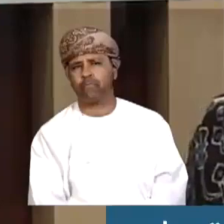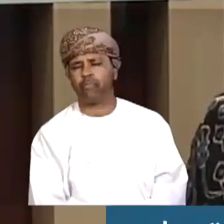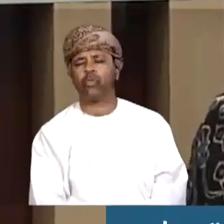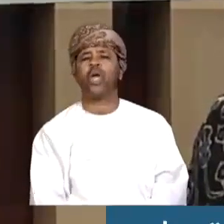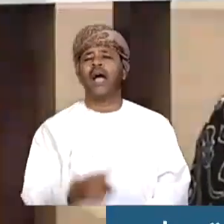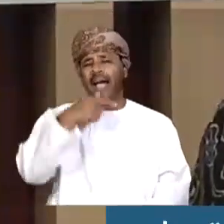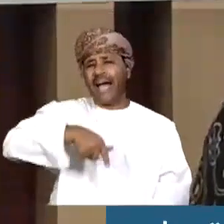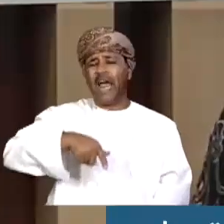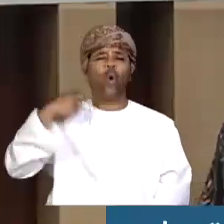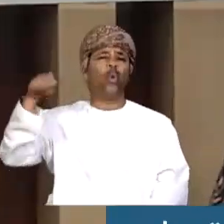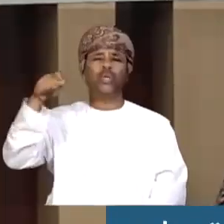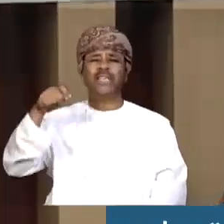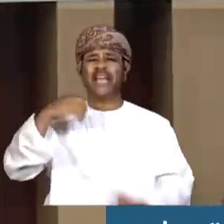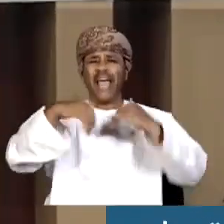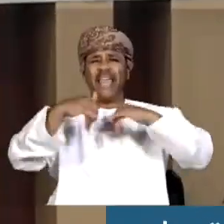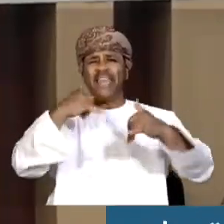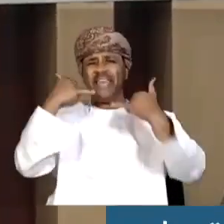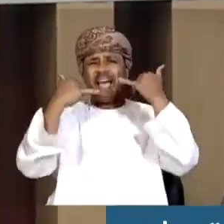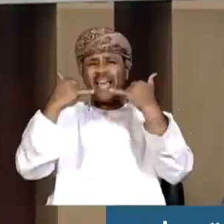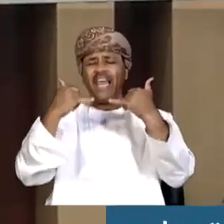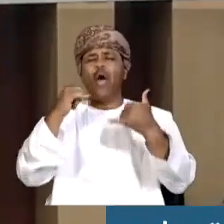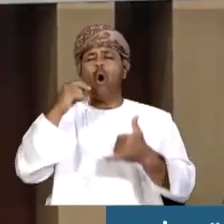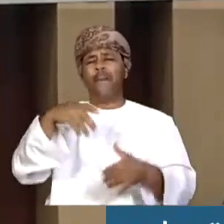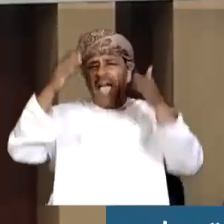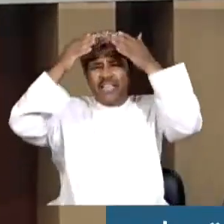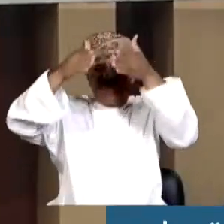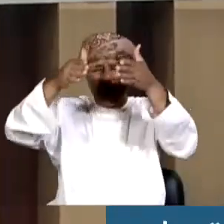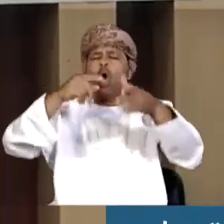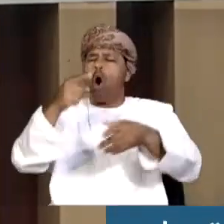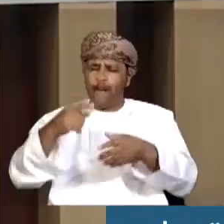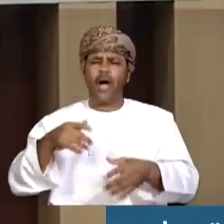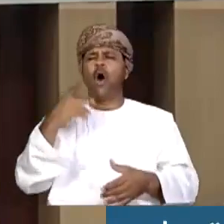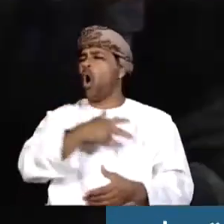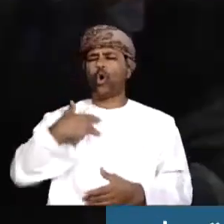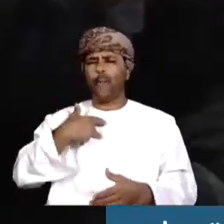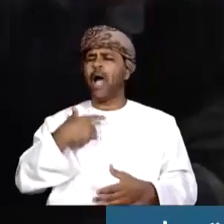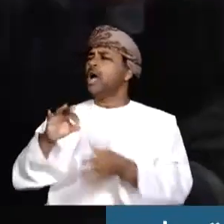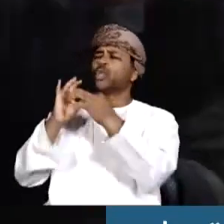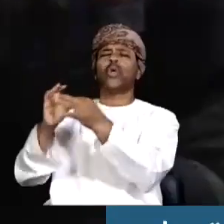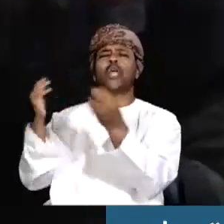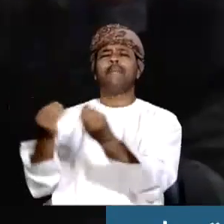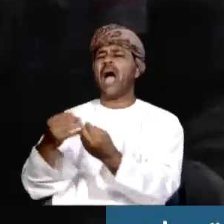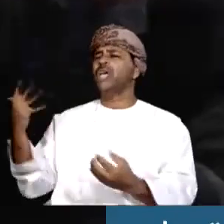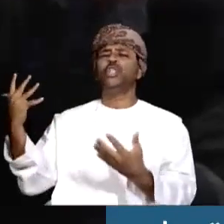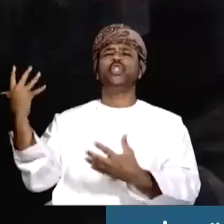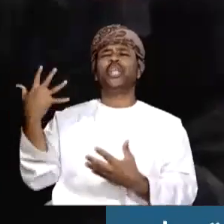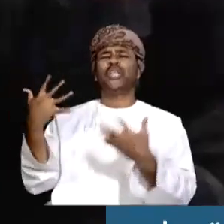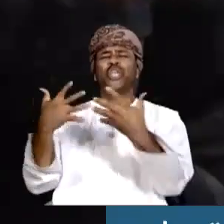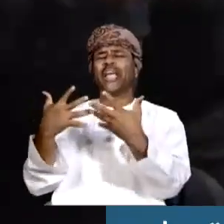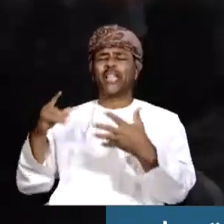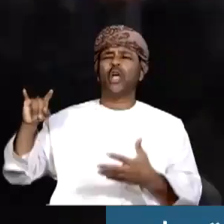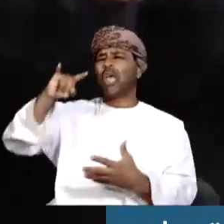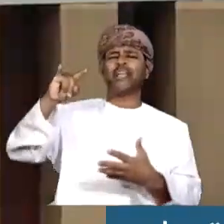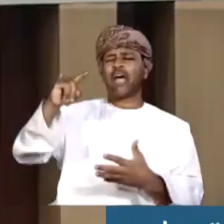وقال وزير النقل الأندونيسي إن السلطات في تواصل مستمر مع شركة بيونغ للمساعدة في وضع